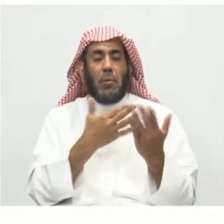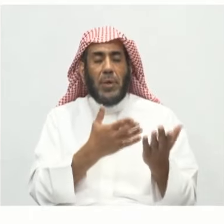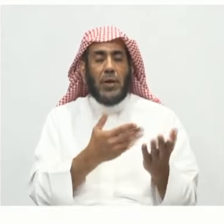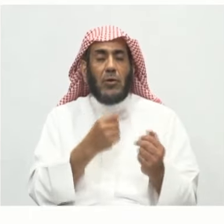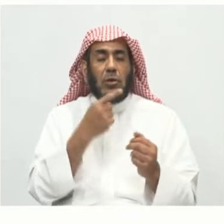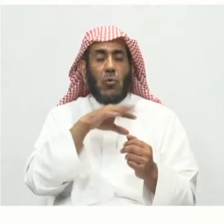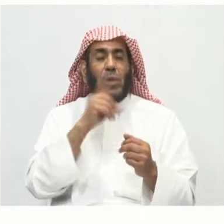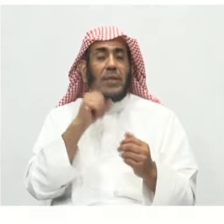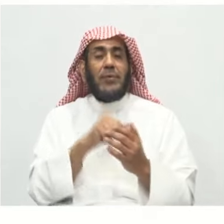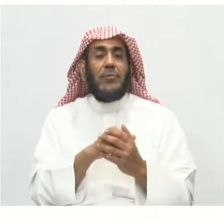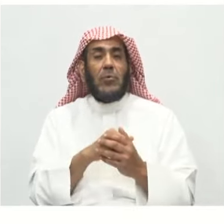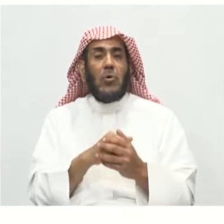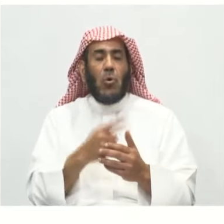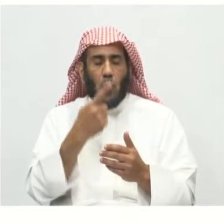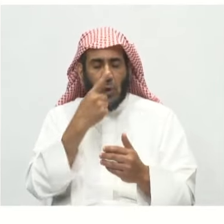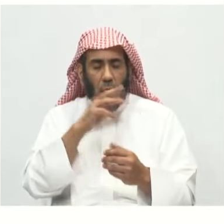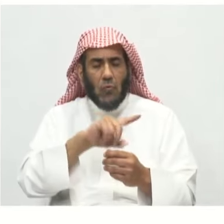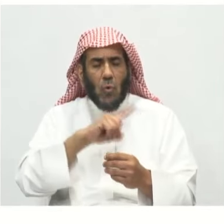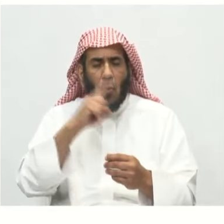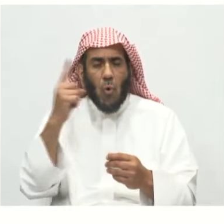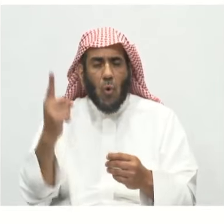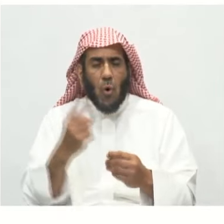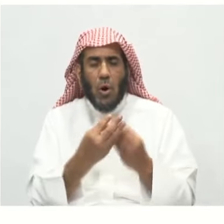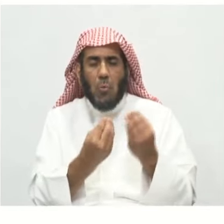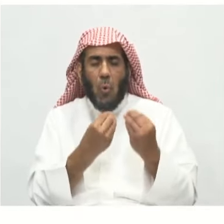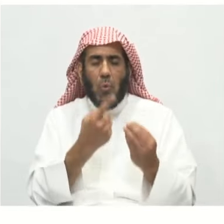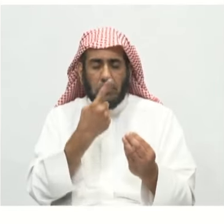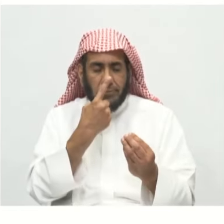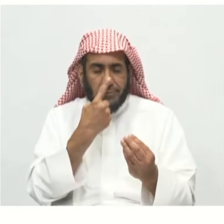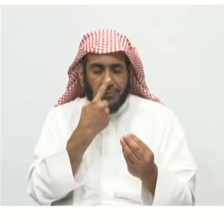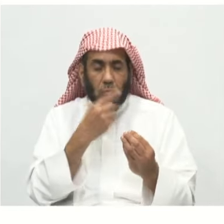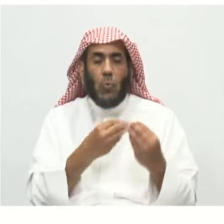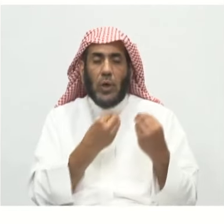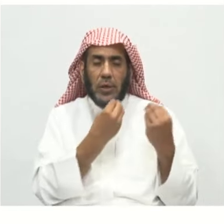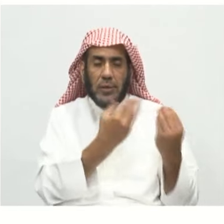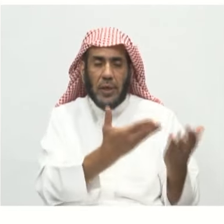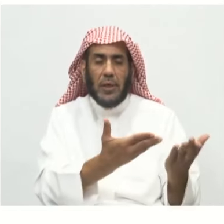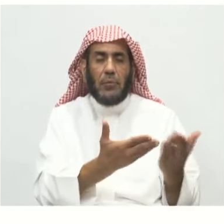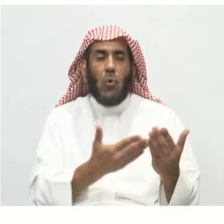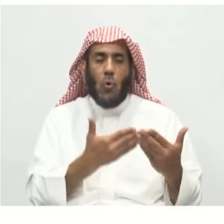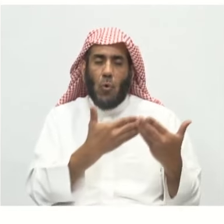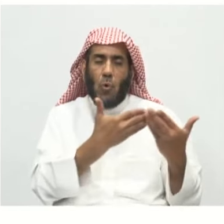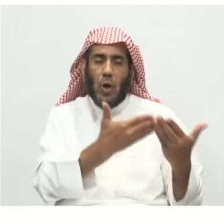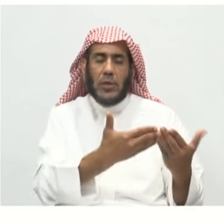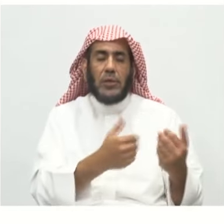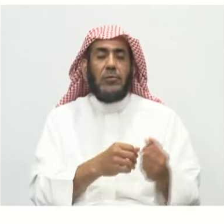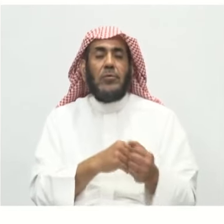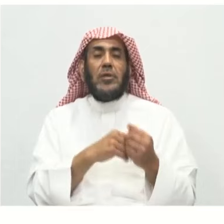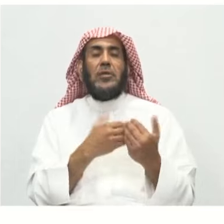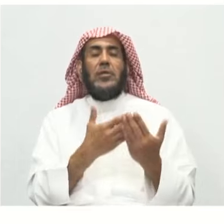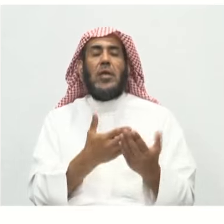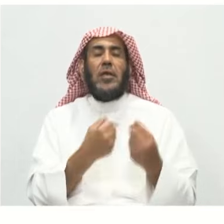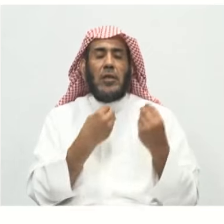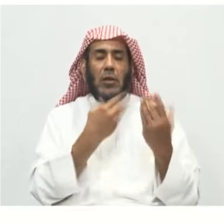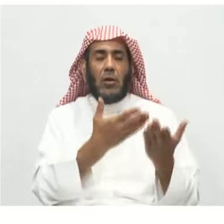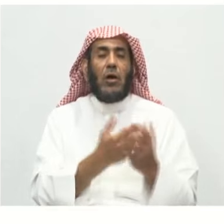للوالدين كذلك طاعتهما في كل ما يطلبانه والاحسان لهما طاعتهما في كل ما يطلبانه